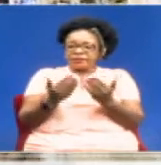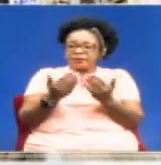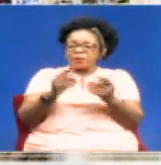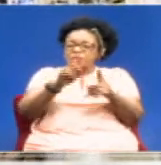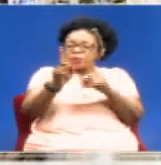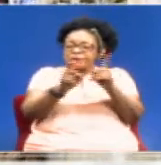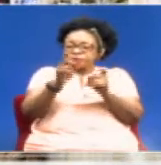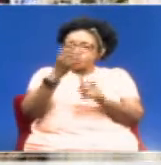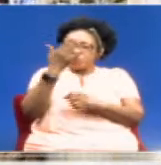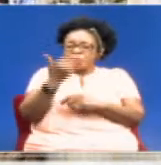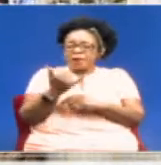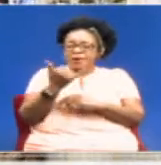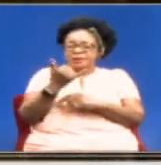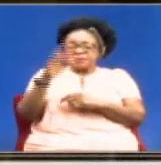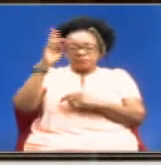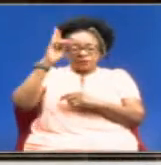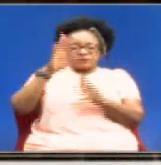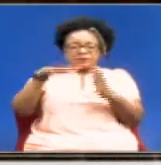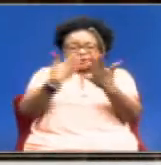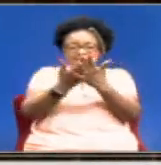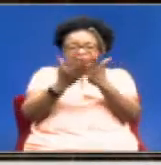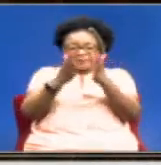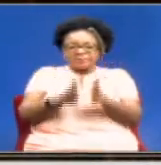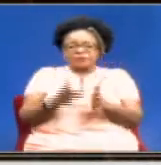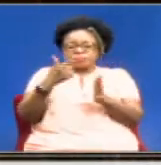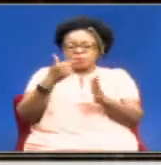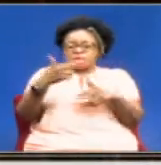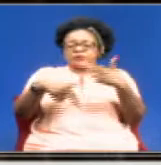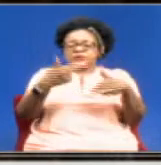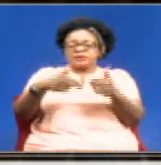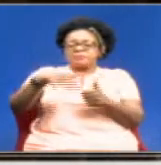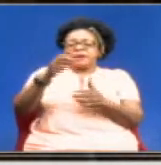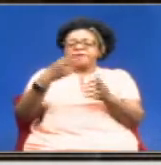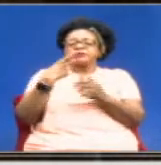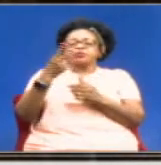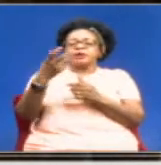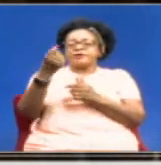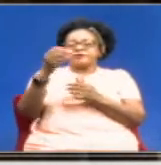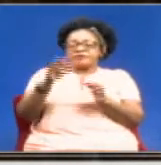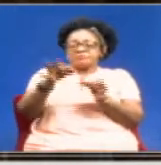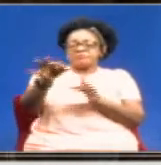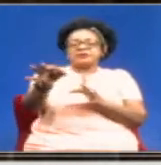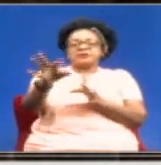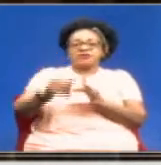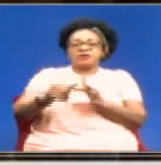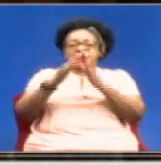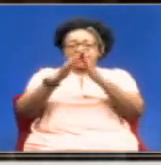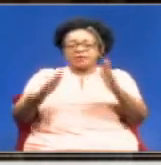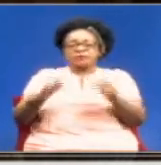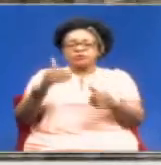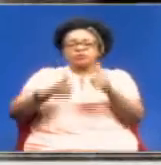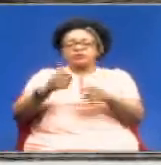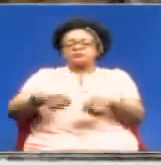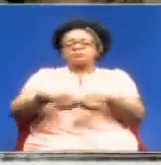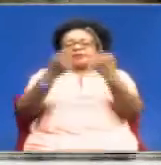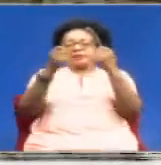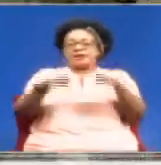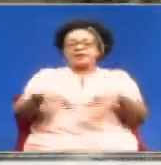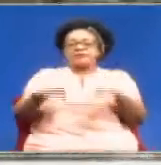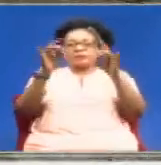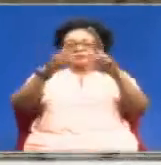nini polisi wamkamate mtu aliye hotelini kwake mita 250 kutoka kwenye nyumba iliyovunjwa na kufanyika